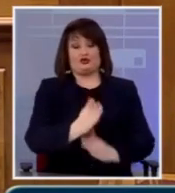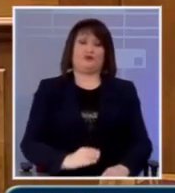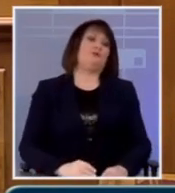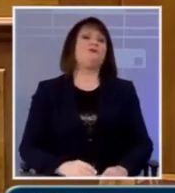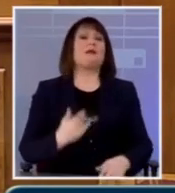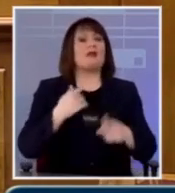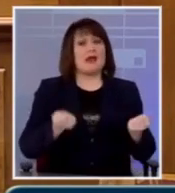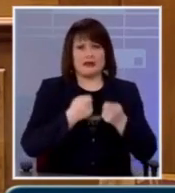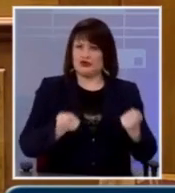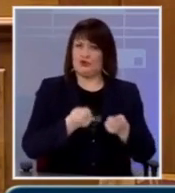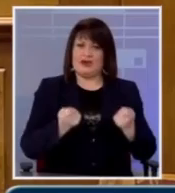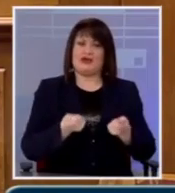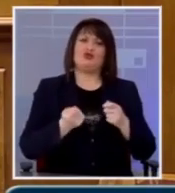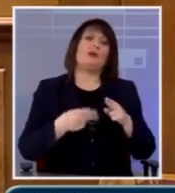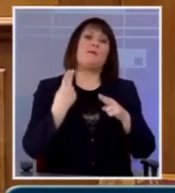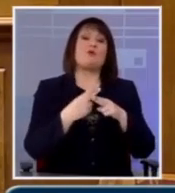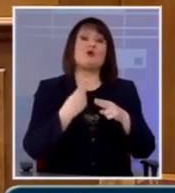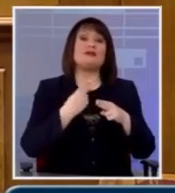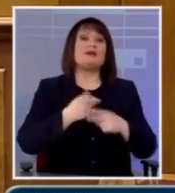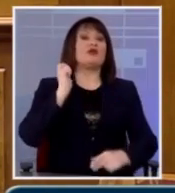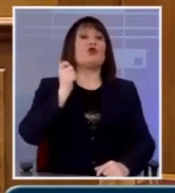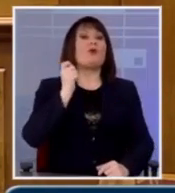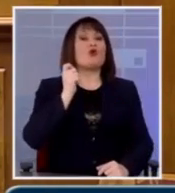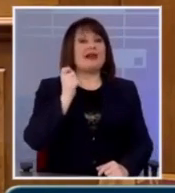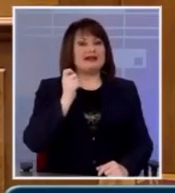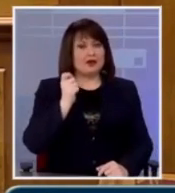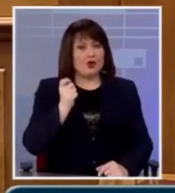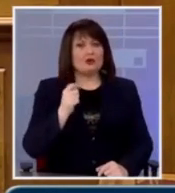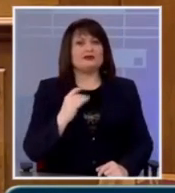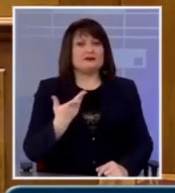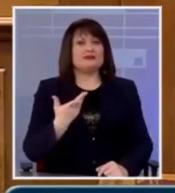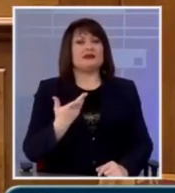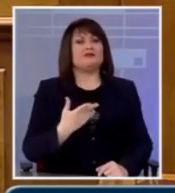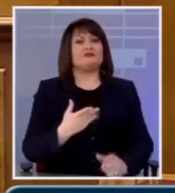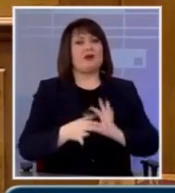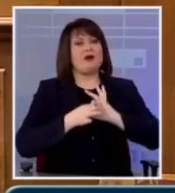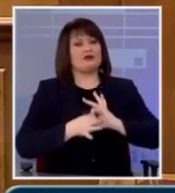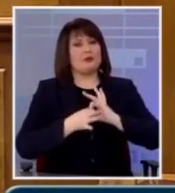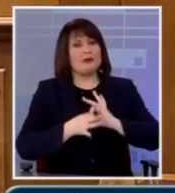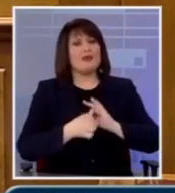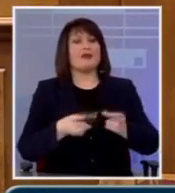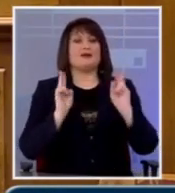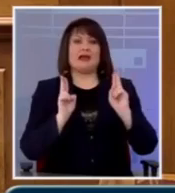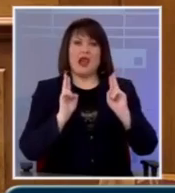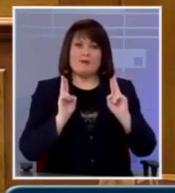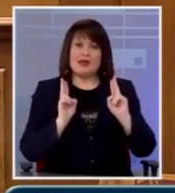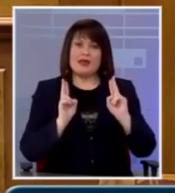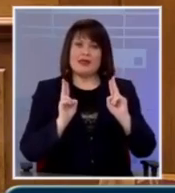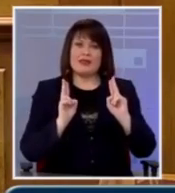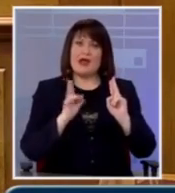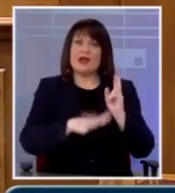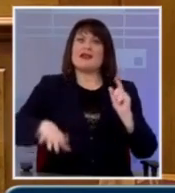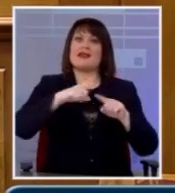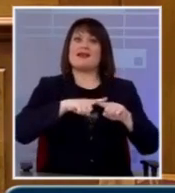Αξιοποιώντας αυτό το πολύτιμο πολιτικό κεφάλαιο της συλλογικής αυτοπεποίθησης και της ελπίδας που αναθερμάνθηκε στην